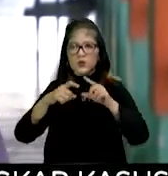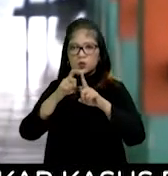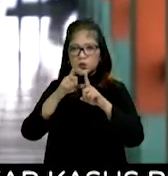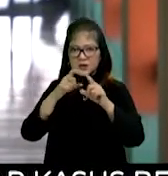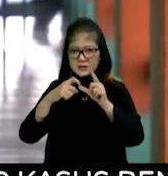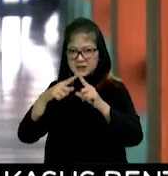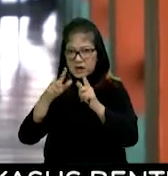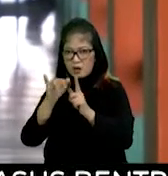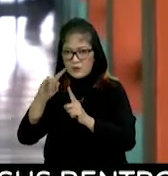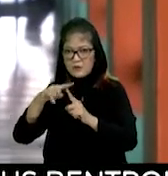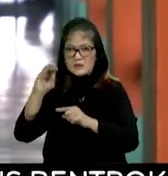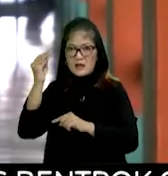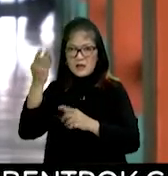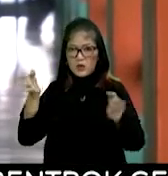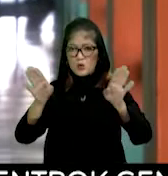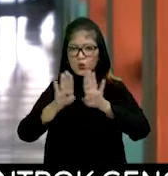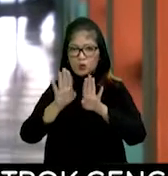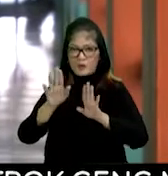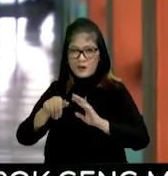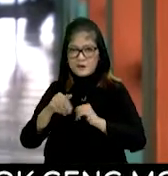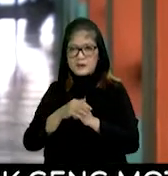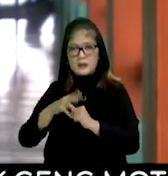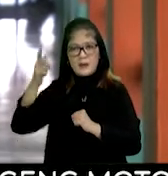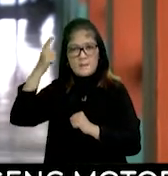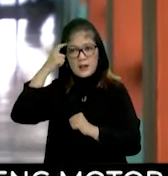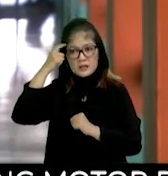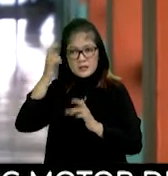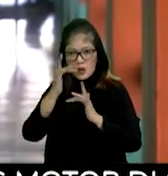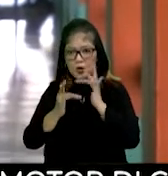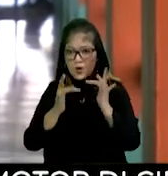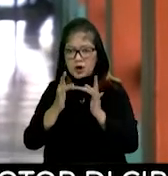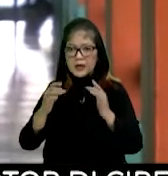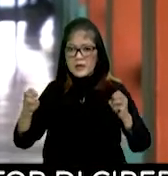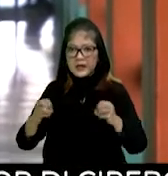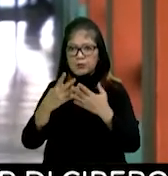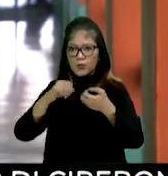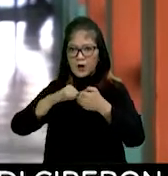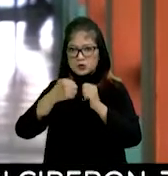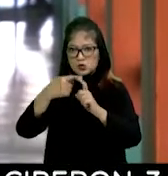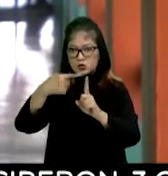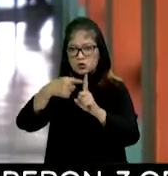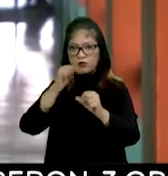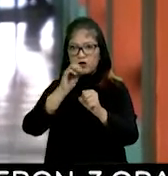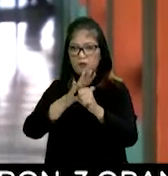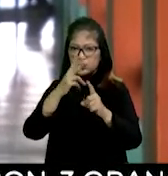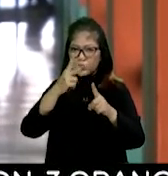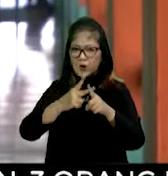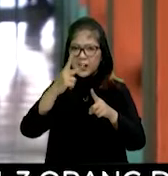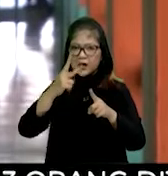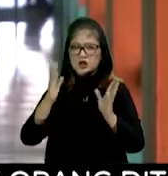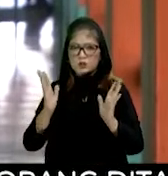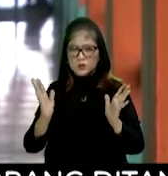ditutup dan juga melakukan pembelajaran jarak jauh usai ditemukannya kasus positif COVID-19 untuk kedua kalinya. Di mana